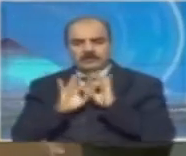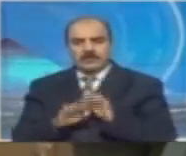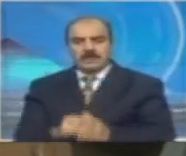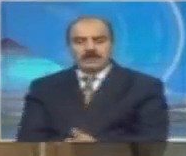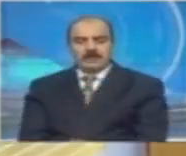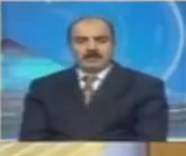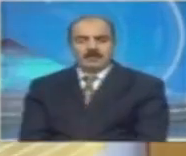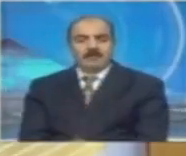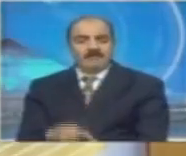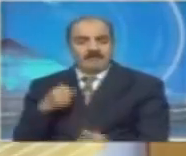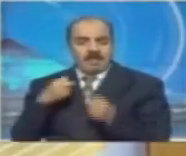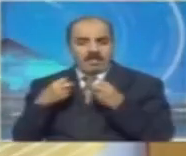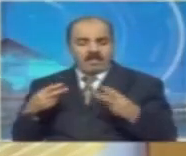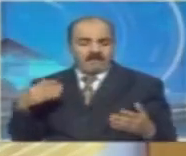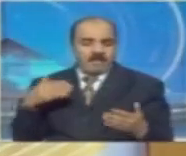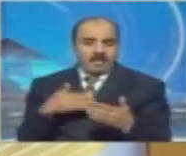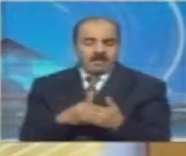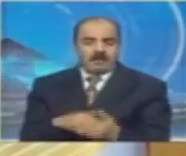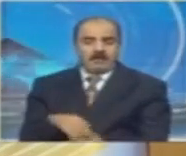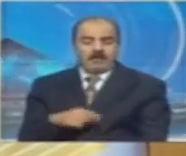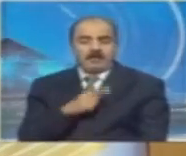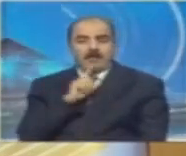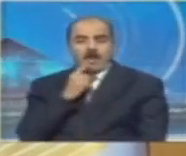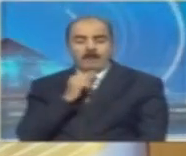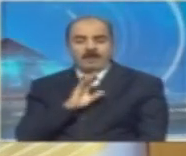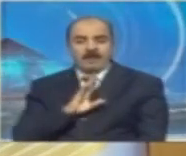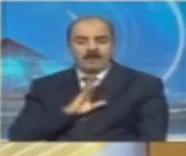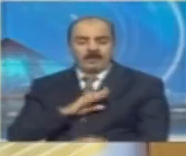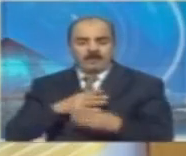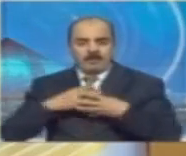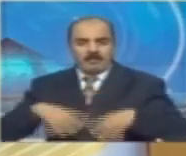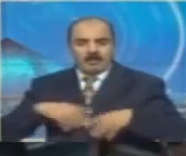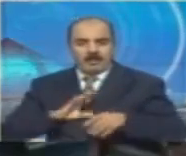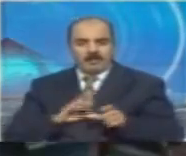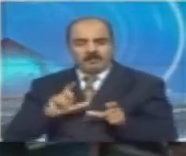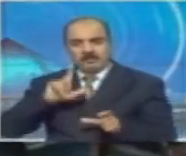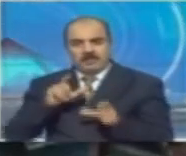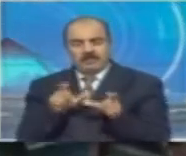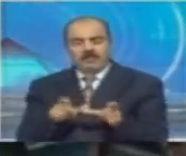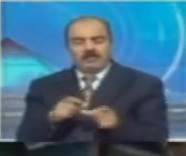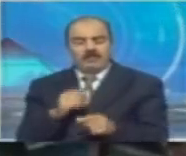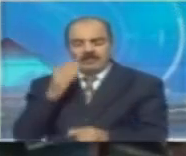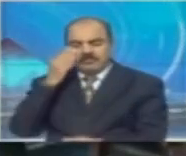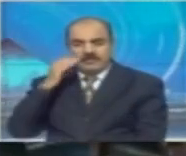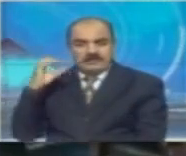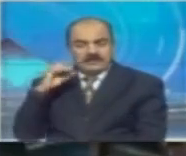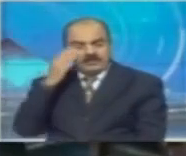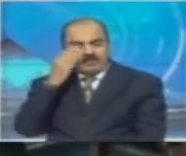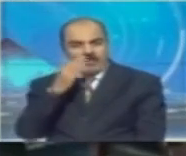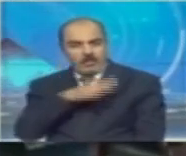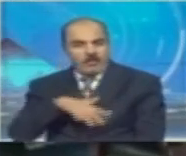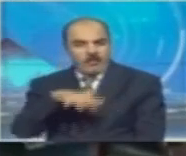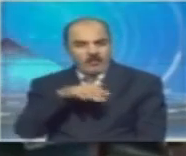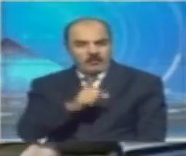وفي نهايه الحفل القى الفريق اول محمد زكي كلمه نقل فيها تحياتي وتقدير السيد الرئيس عبد الفتاح